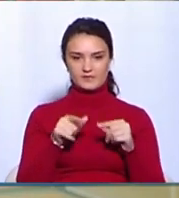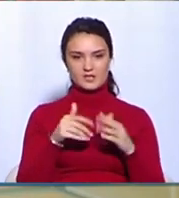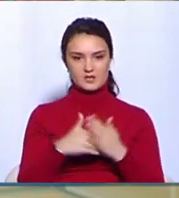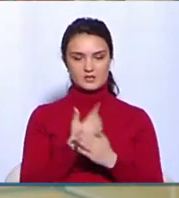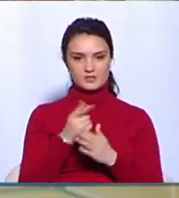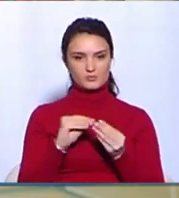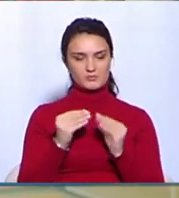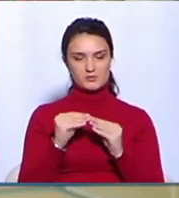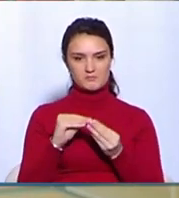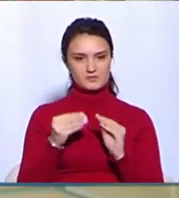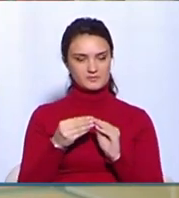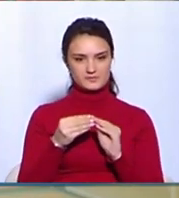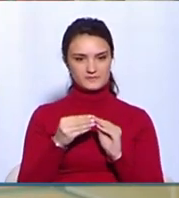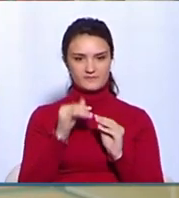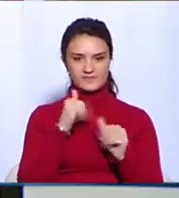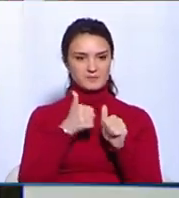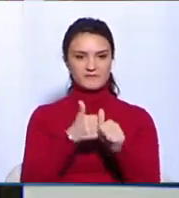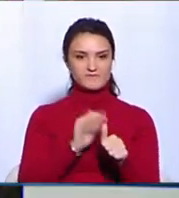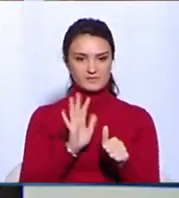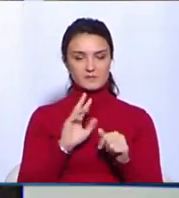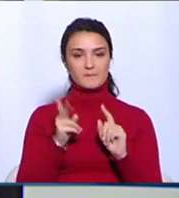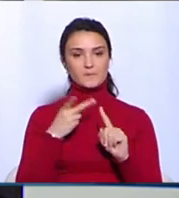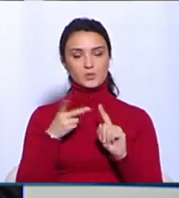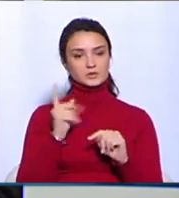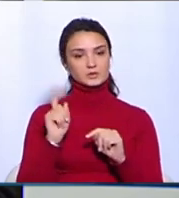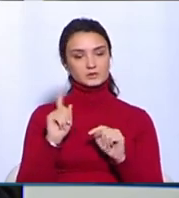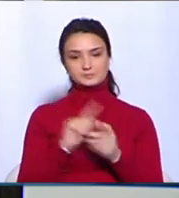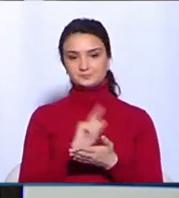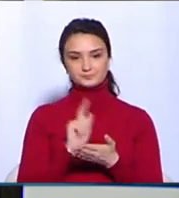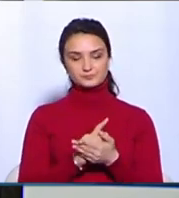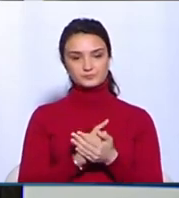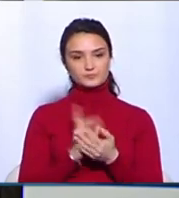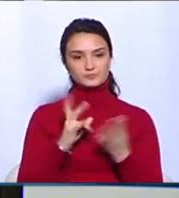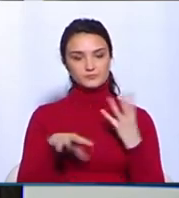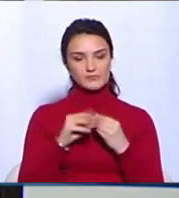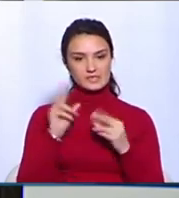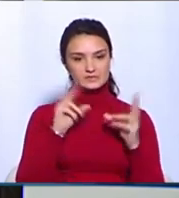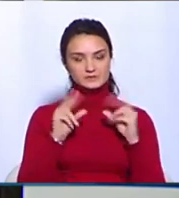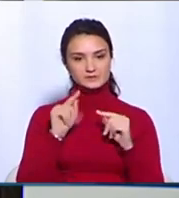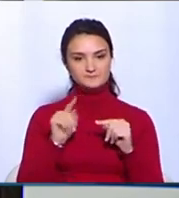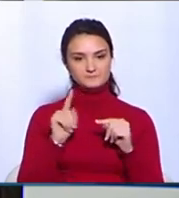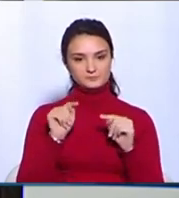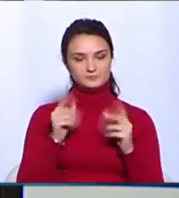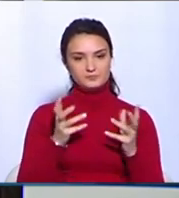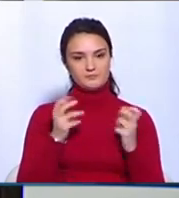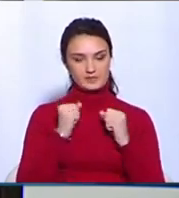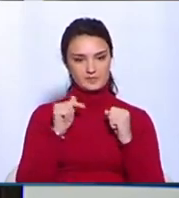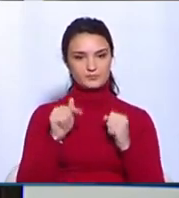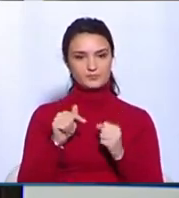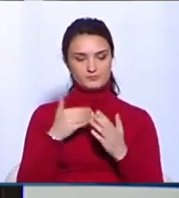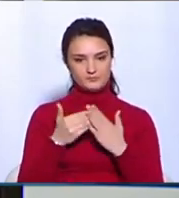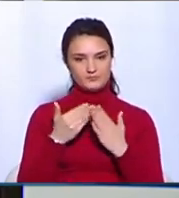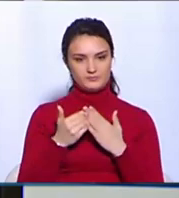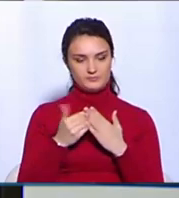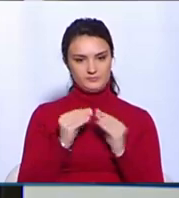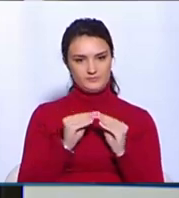ახალ პრობლემებსა და გამოწვევებს. მეორე მომენტი, რაც აუცილებლად გასათვალისწინებელია, რომ აი მიღებული